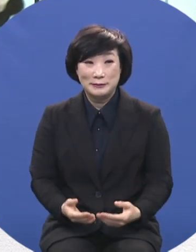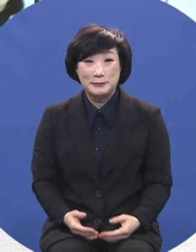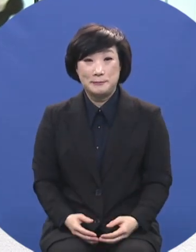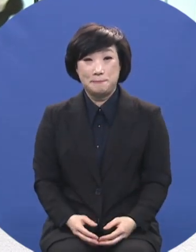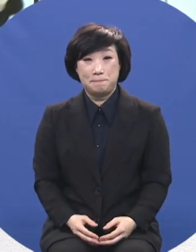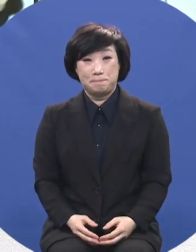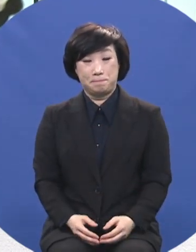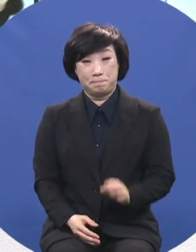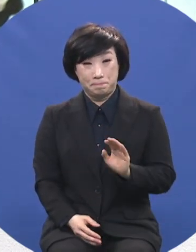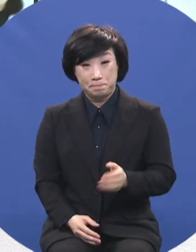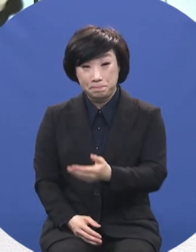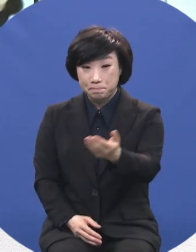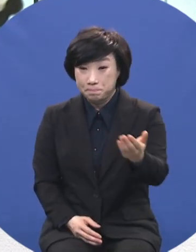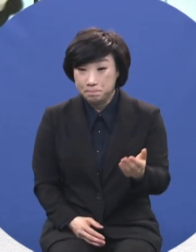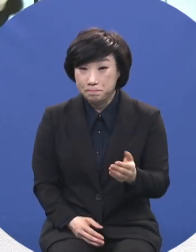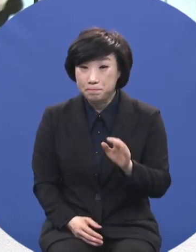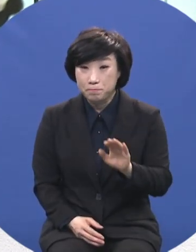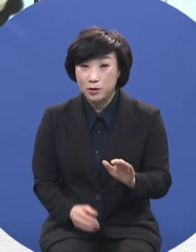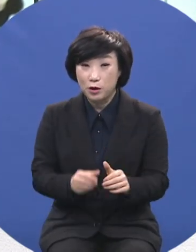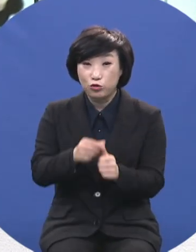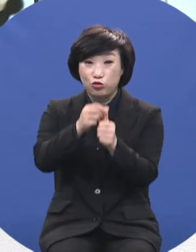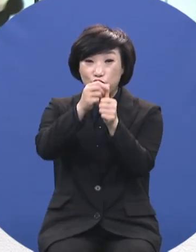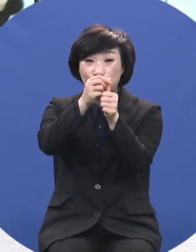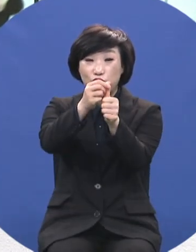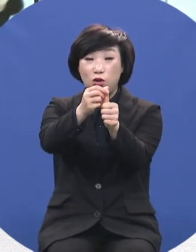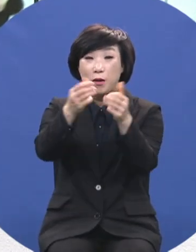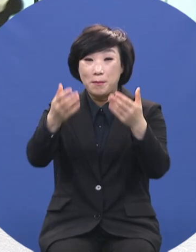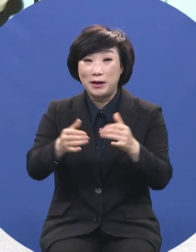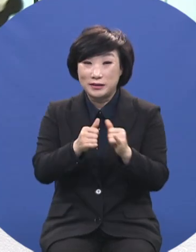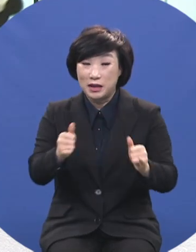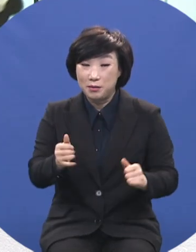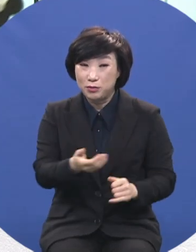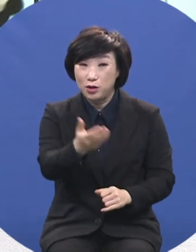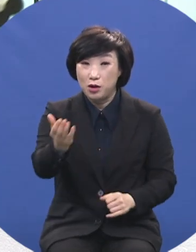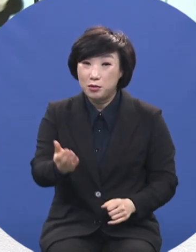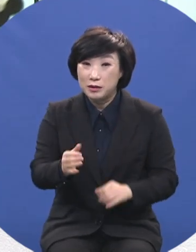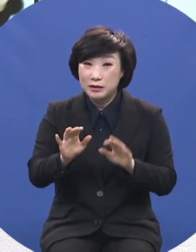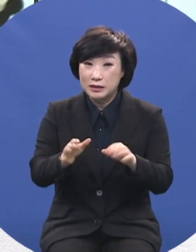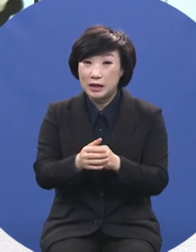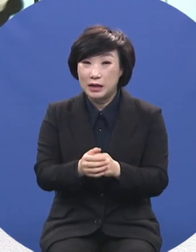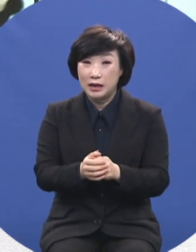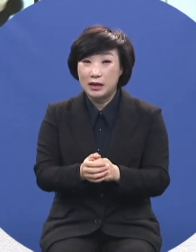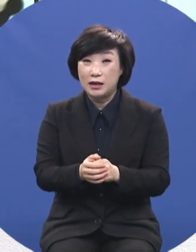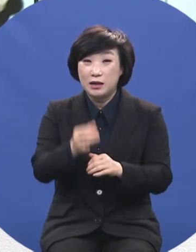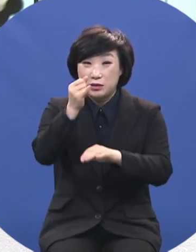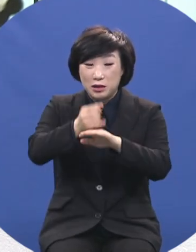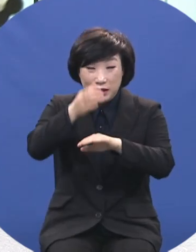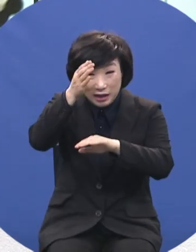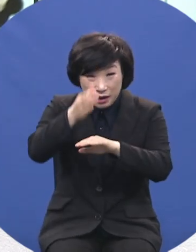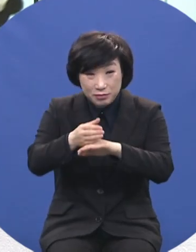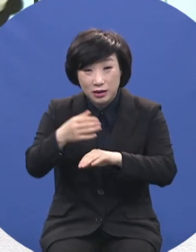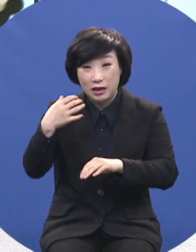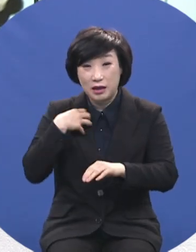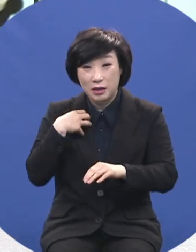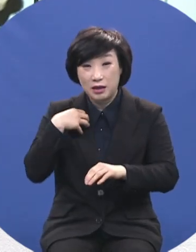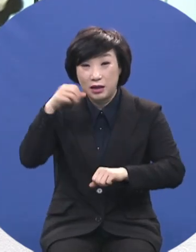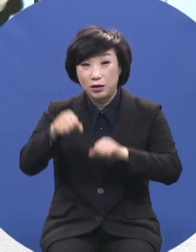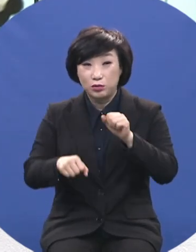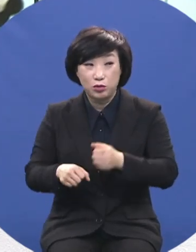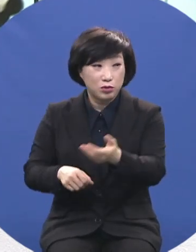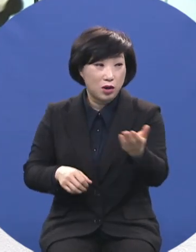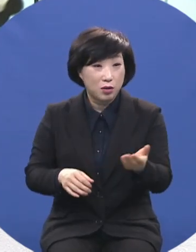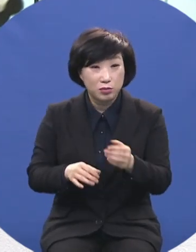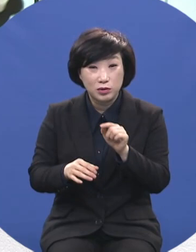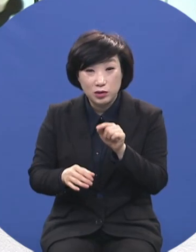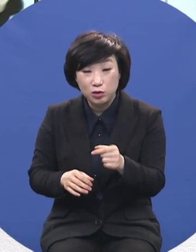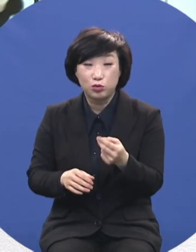그러면 당신은 구원받은 자가 최소한도의 감사로 해야 할 행동,